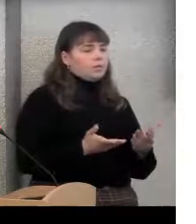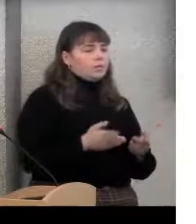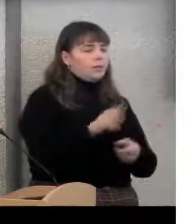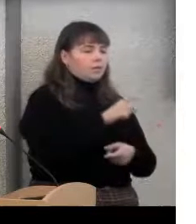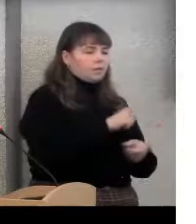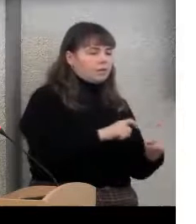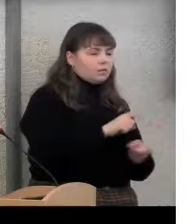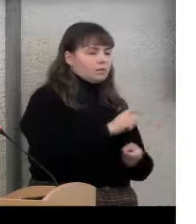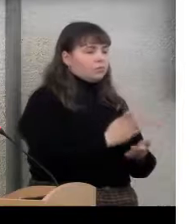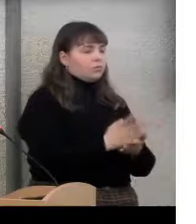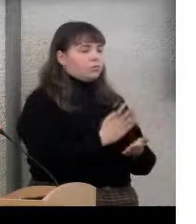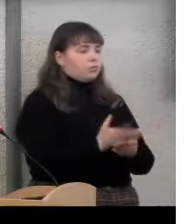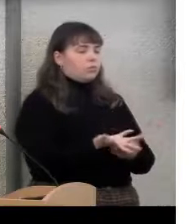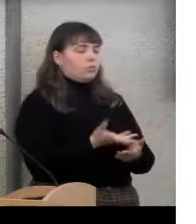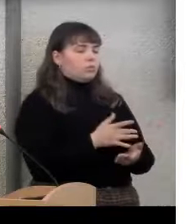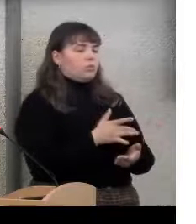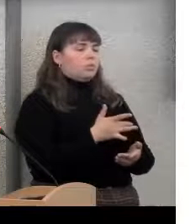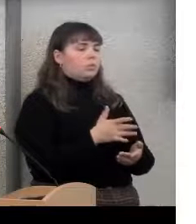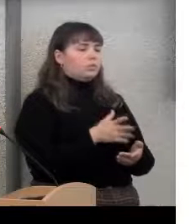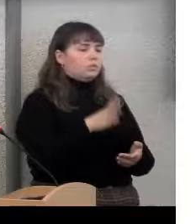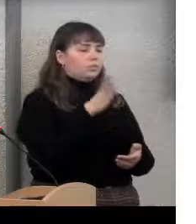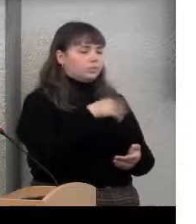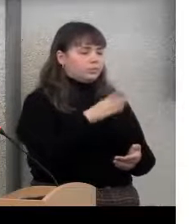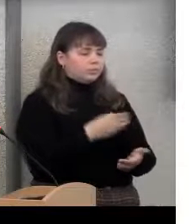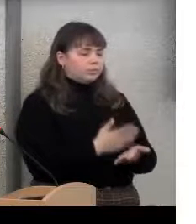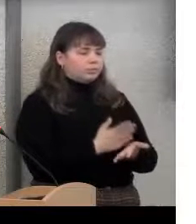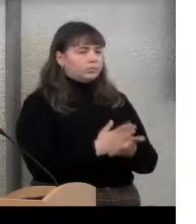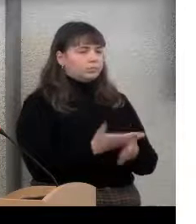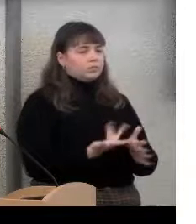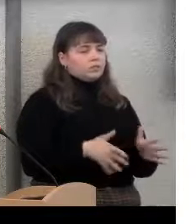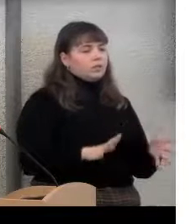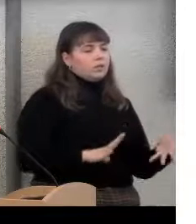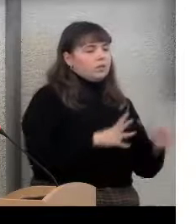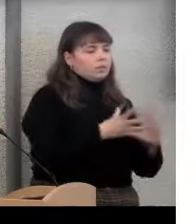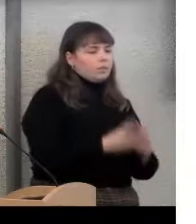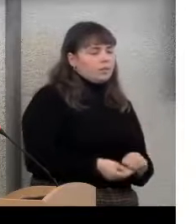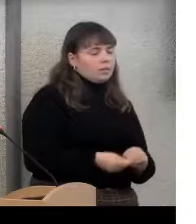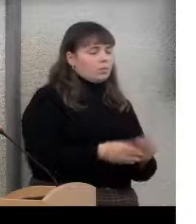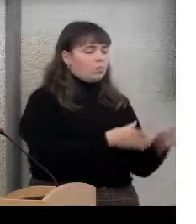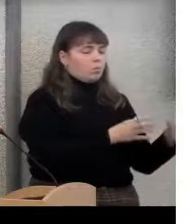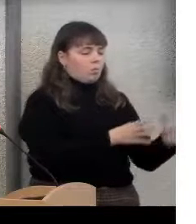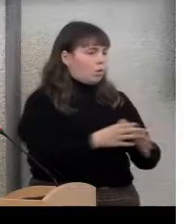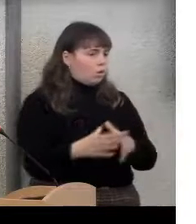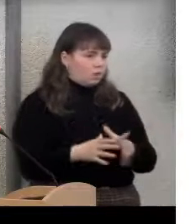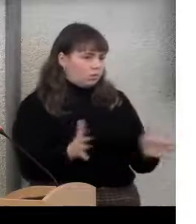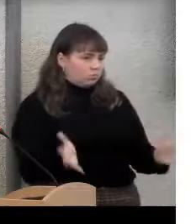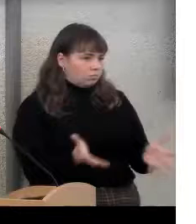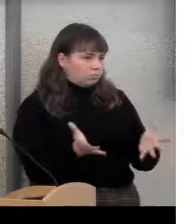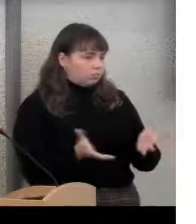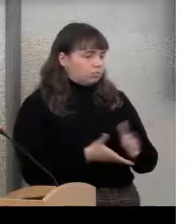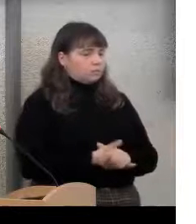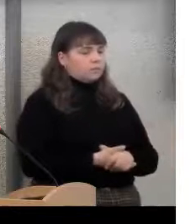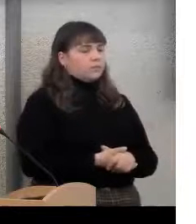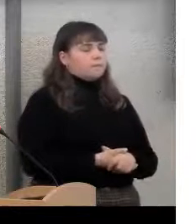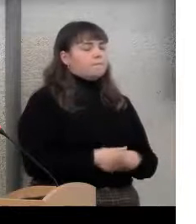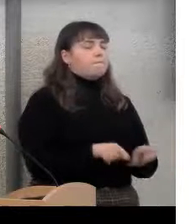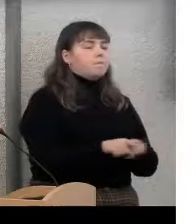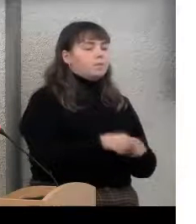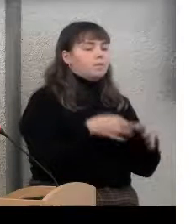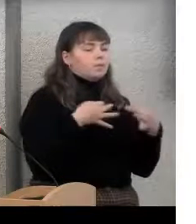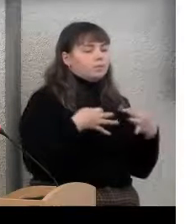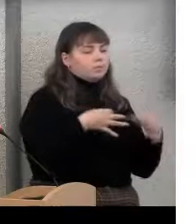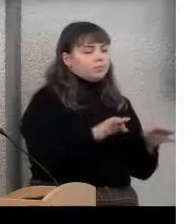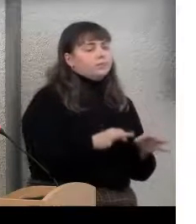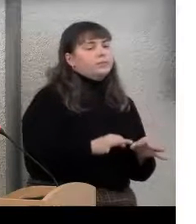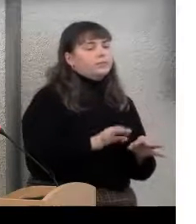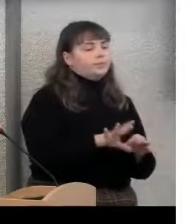verslumo įgūdžių, inovacijų skatinimo ir startuolių kūrimo integravimo į bendrą ir neformalų ugdymą. Taip pat siūlome skatinti